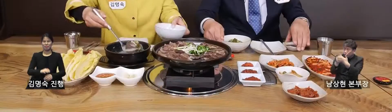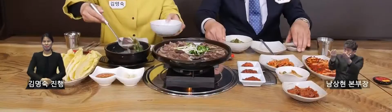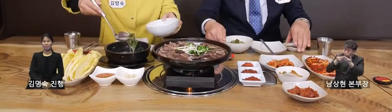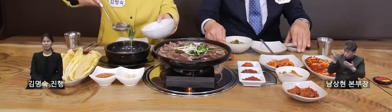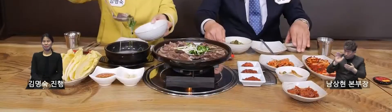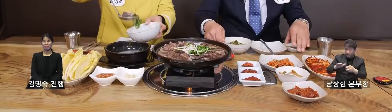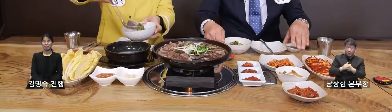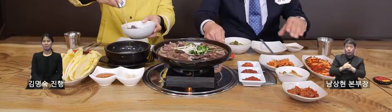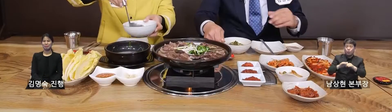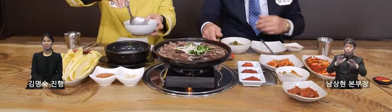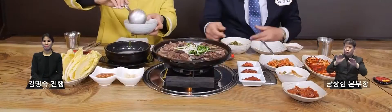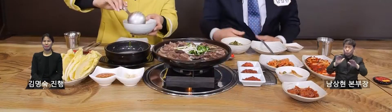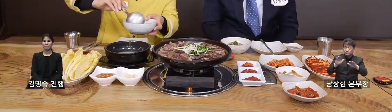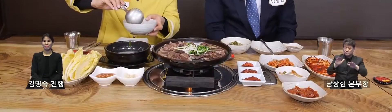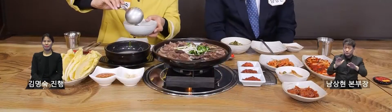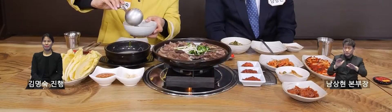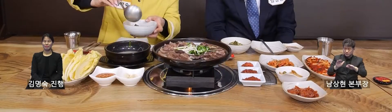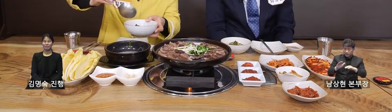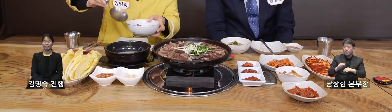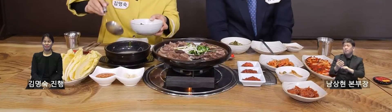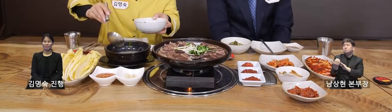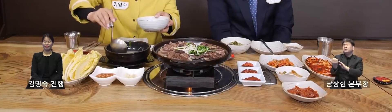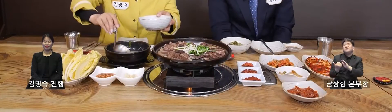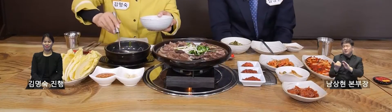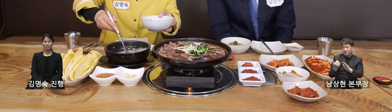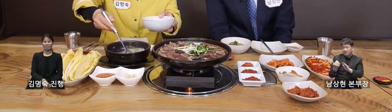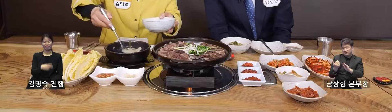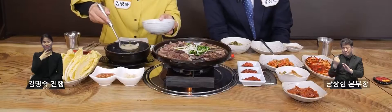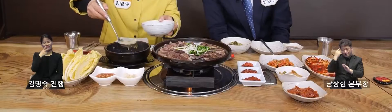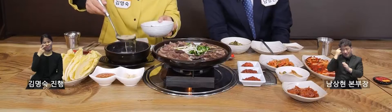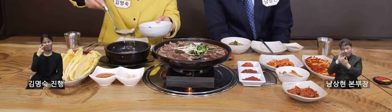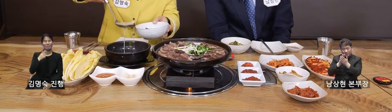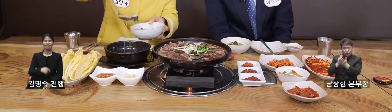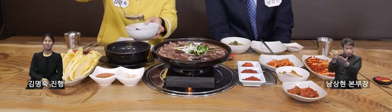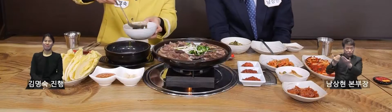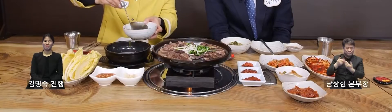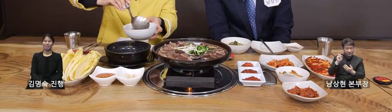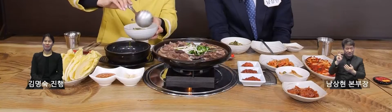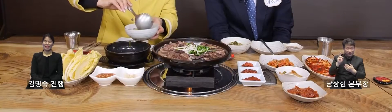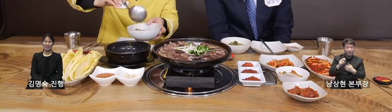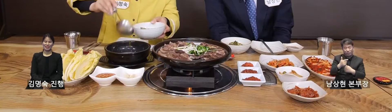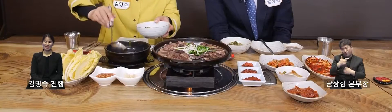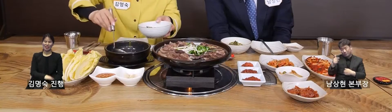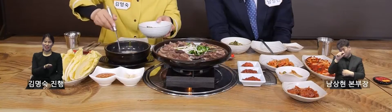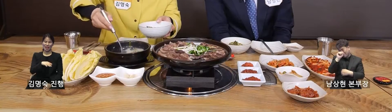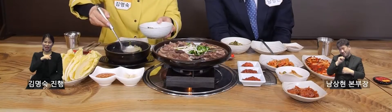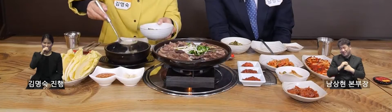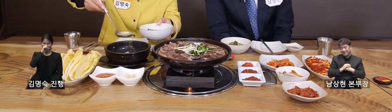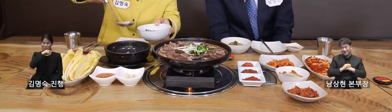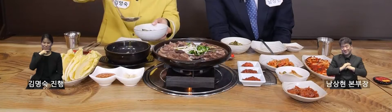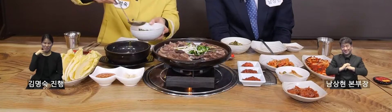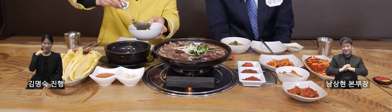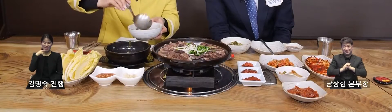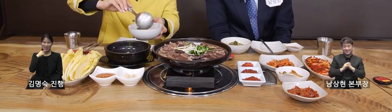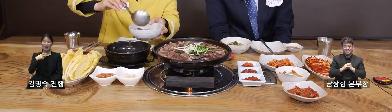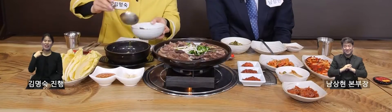아마 넣어서 주신 거 센스가 있으신 거죠. 저희가 또 선지를 네. 또 좋아할 줄